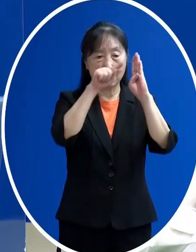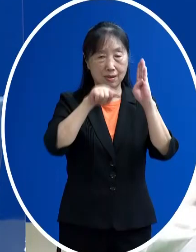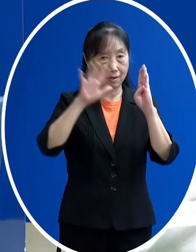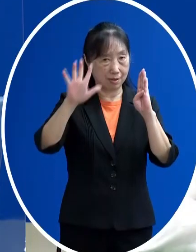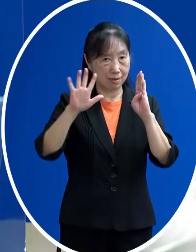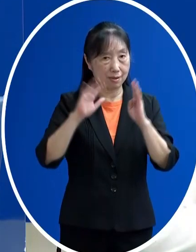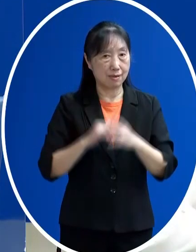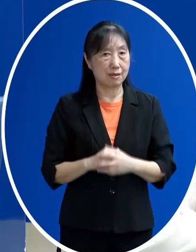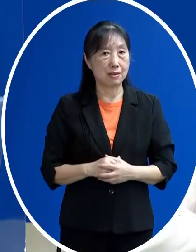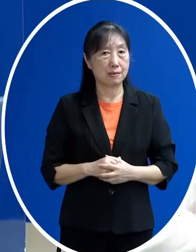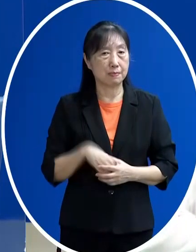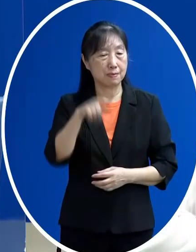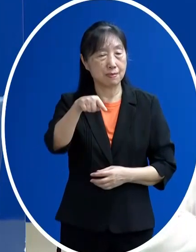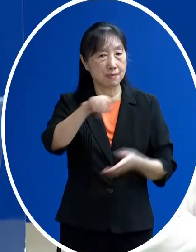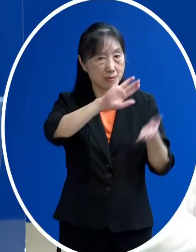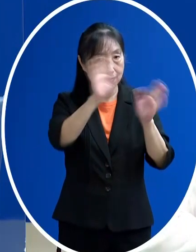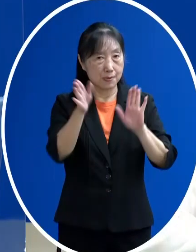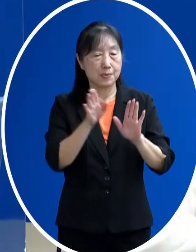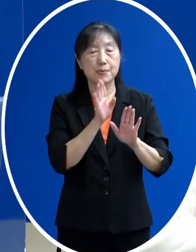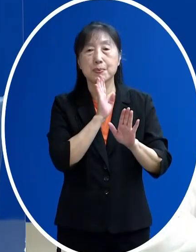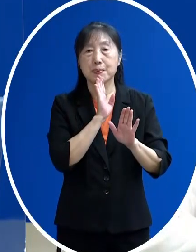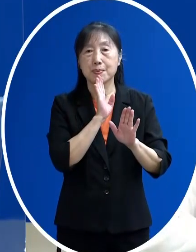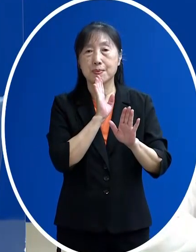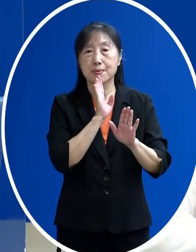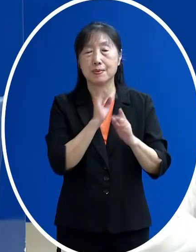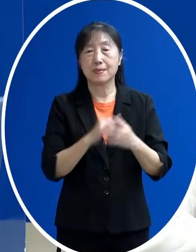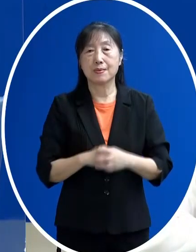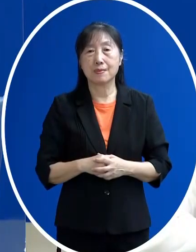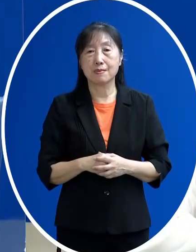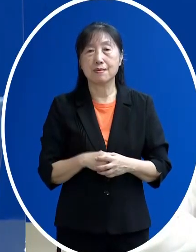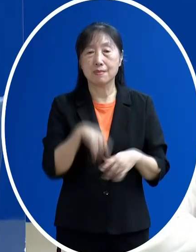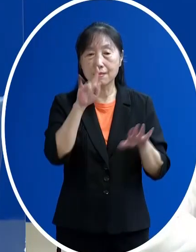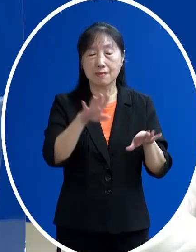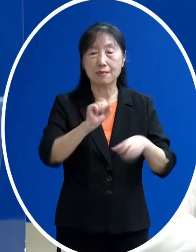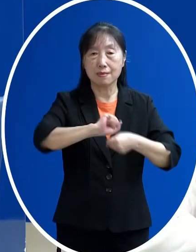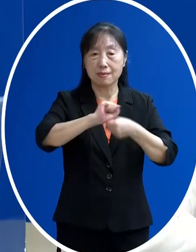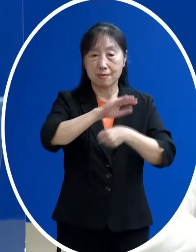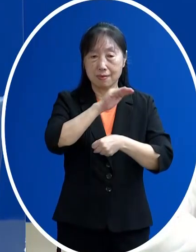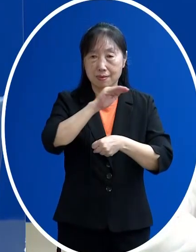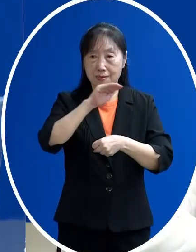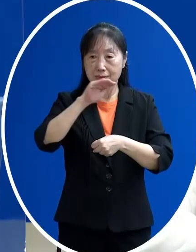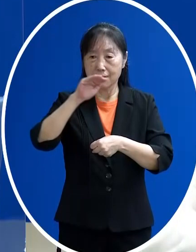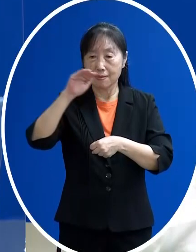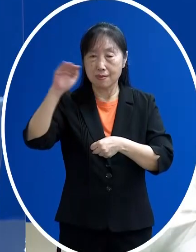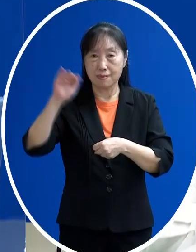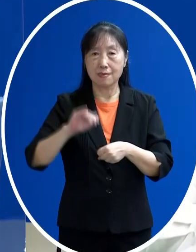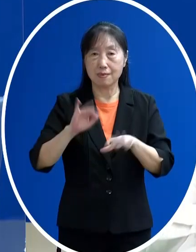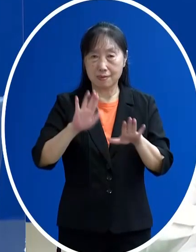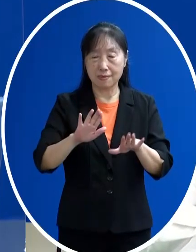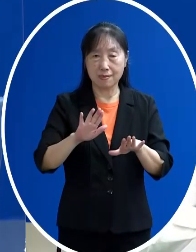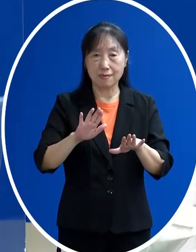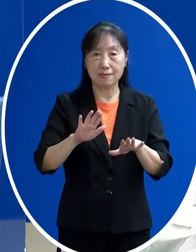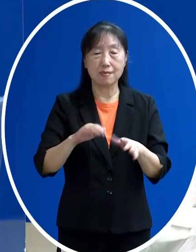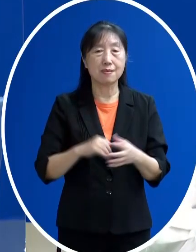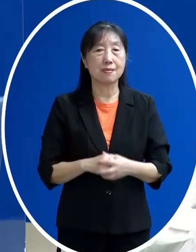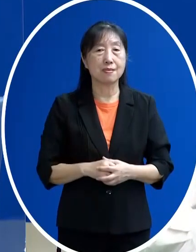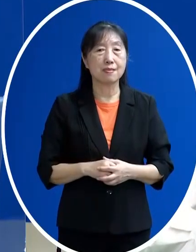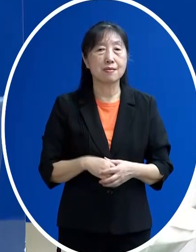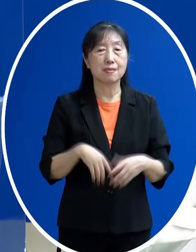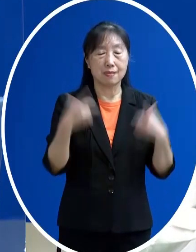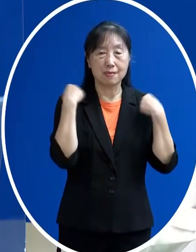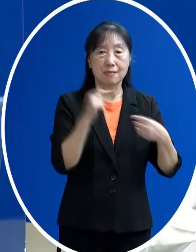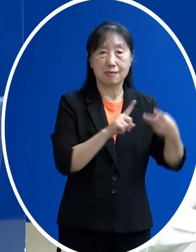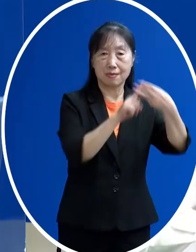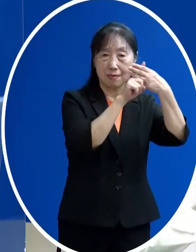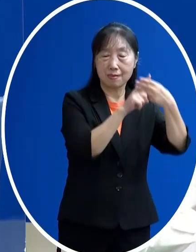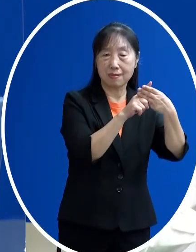的这个趋势已经很明显是在稳定的成长之外呢，已经逐渐的要这个成为我们主流的